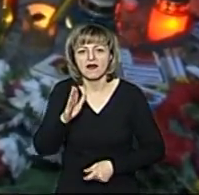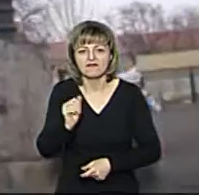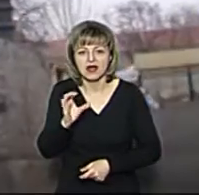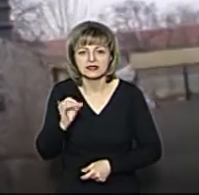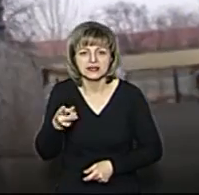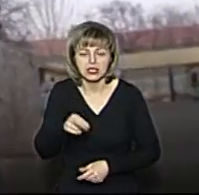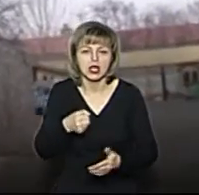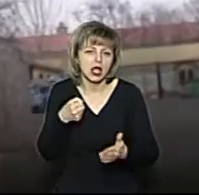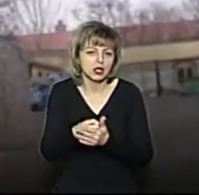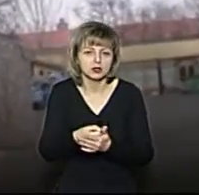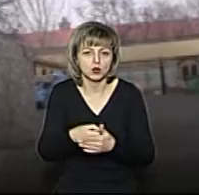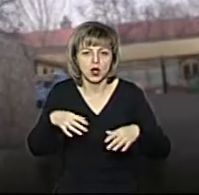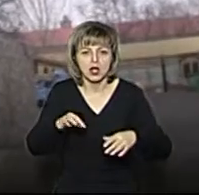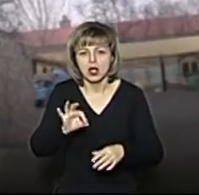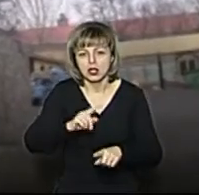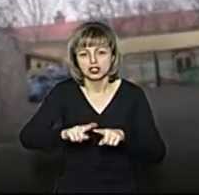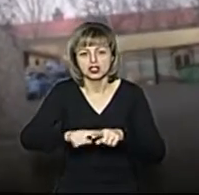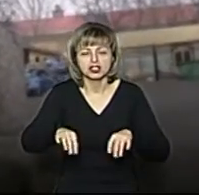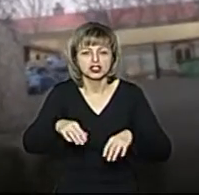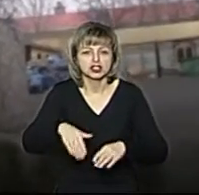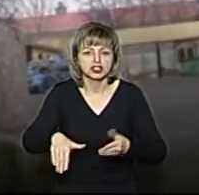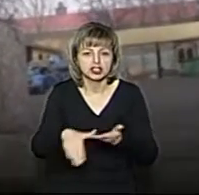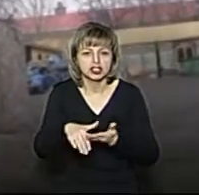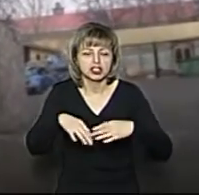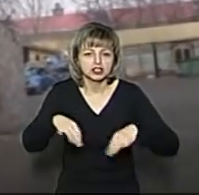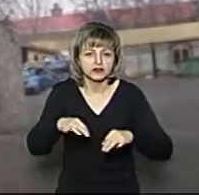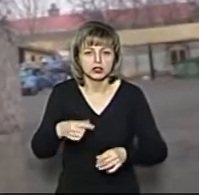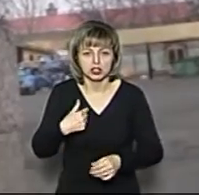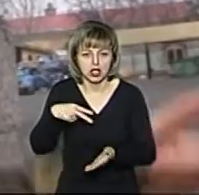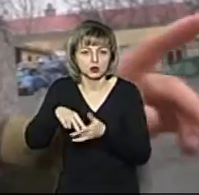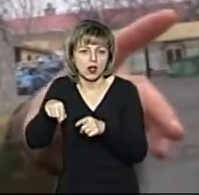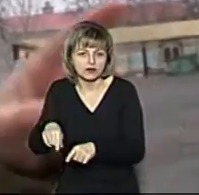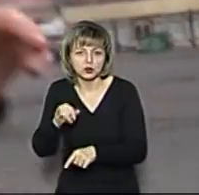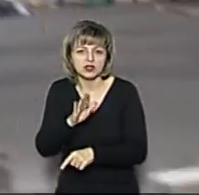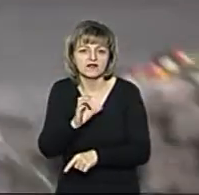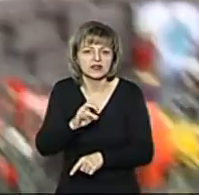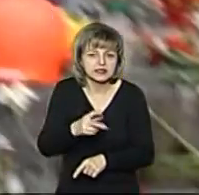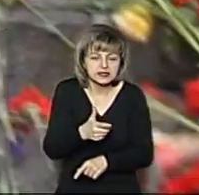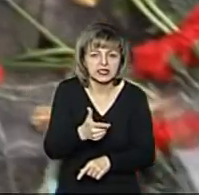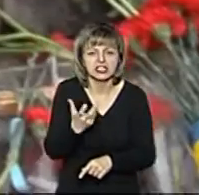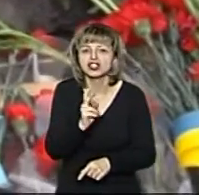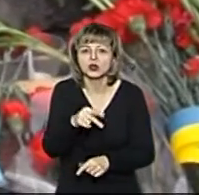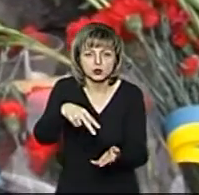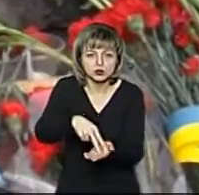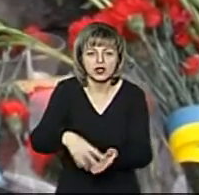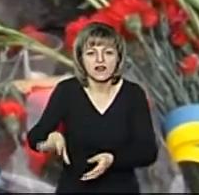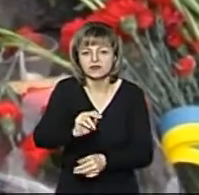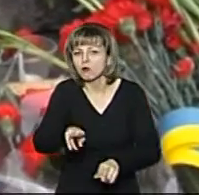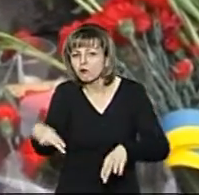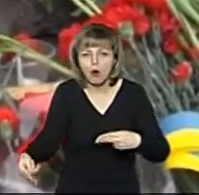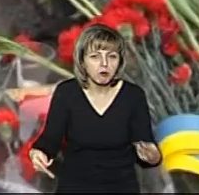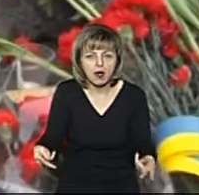швидкої. Тут стояв я, і тут стояв Василь, і ще там далі один був. Ну і виходить, вони всі